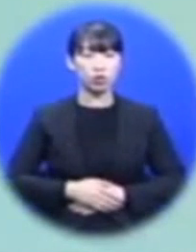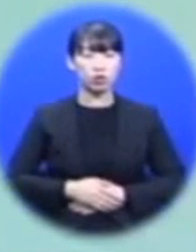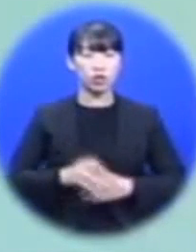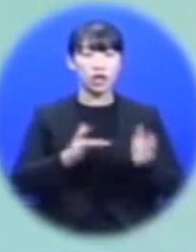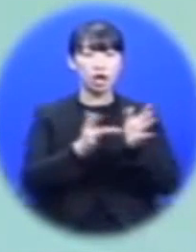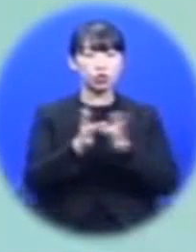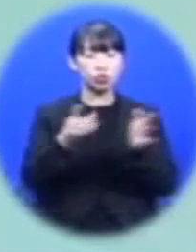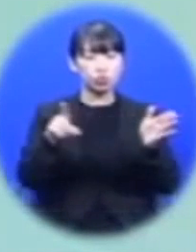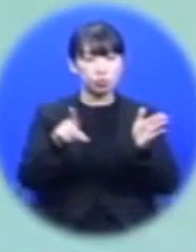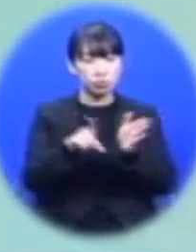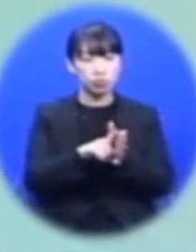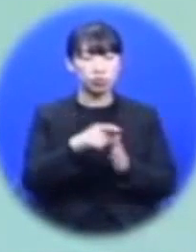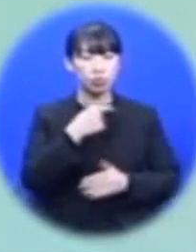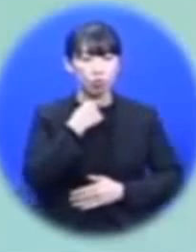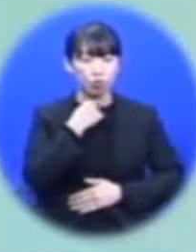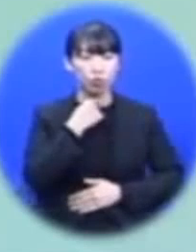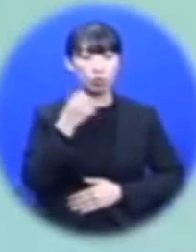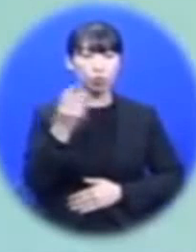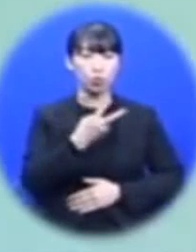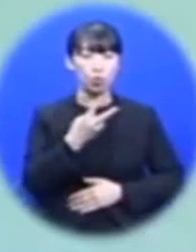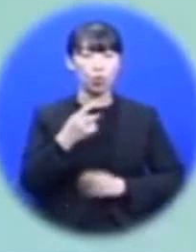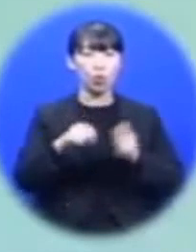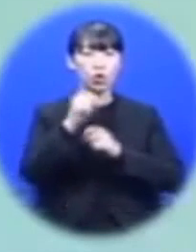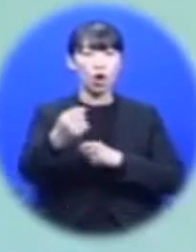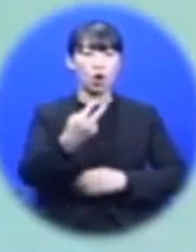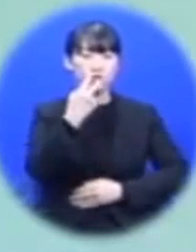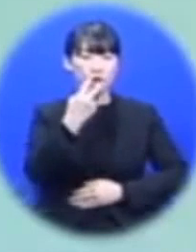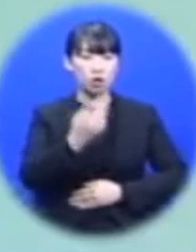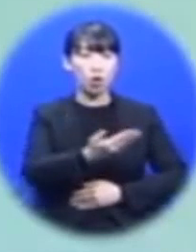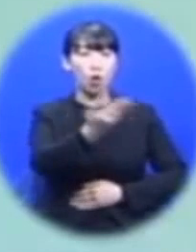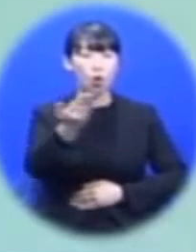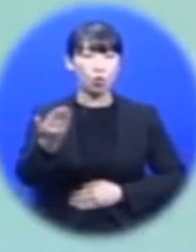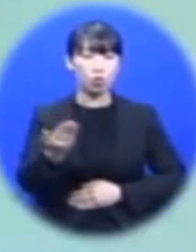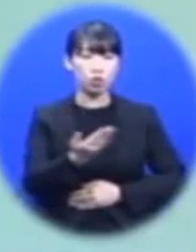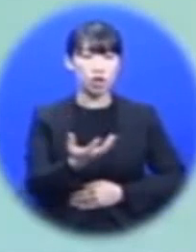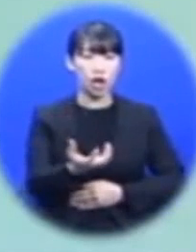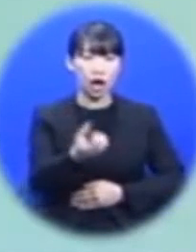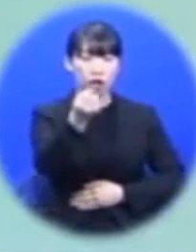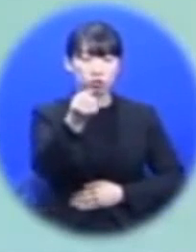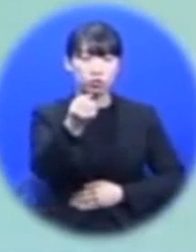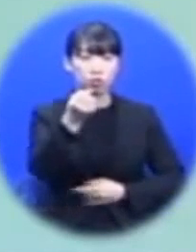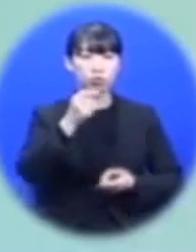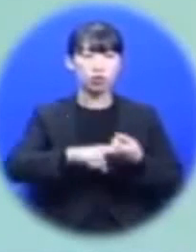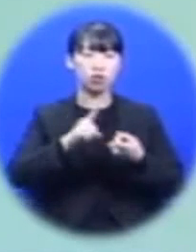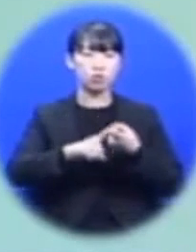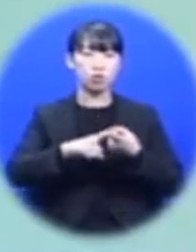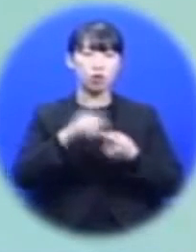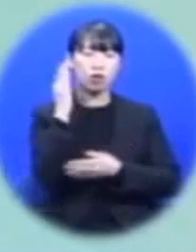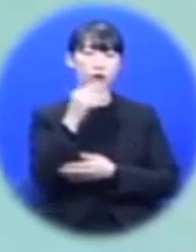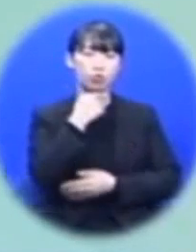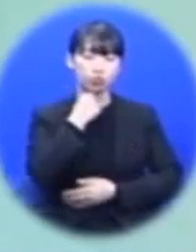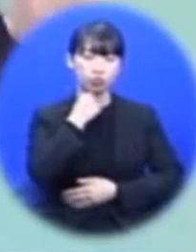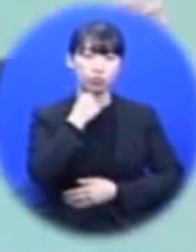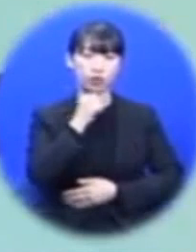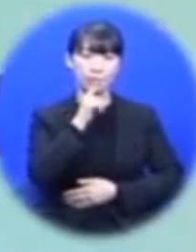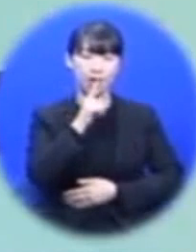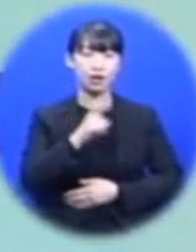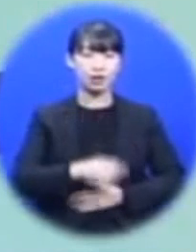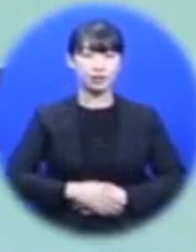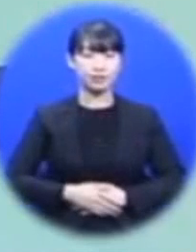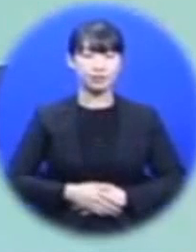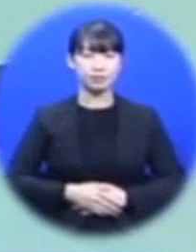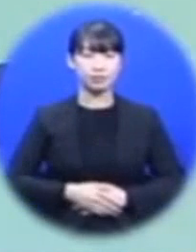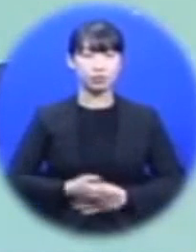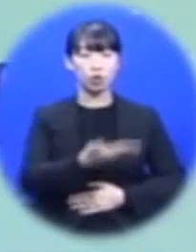싶은 확신은 여러분에게 영원한 생명이 이제 임했다는 겁니다 여러분은 영원한 생명을 가지고